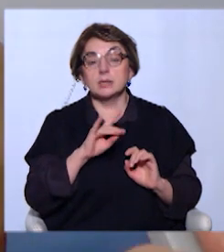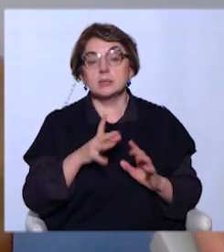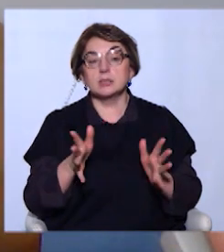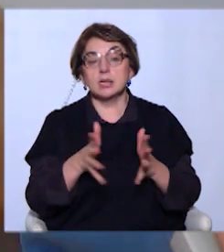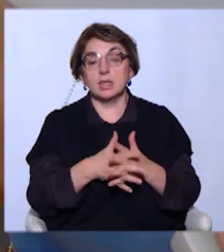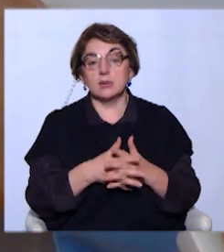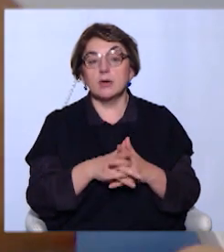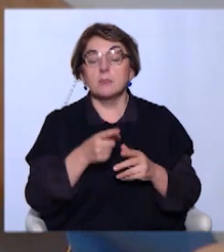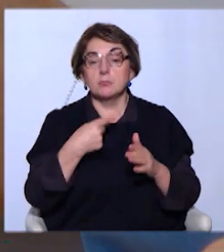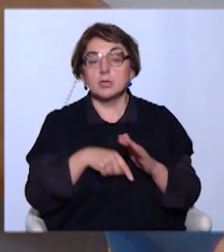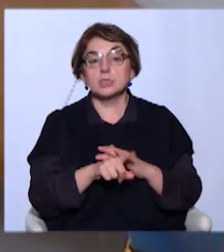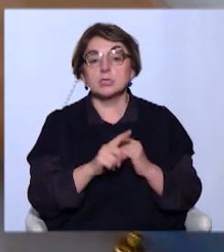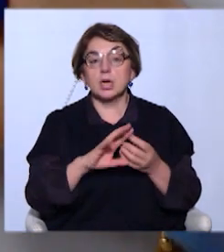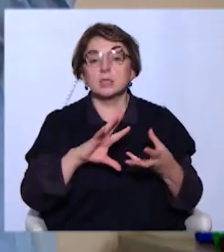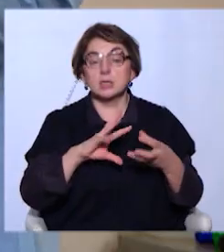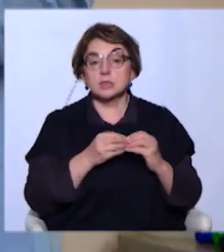ჰეპტანის ნარევი.